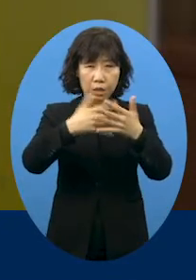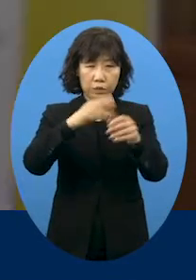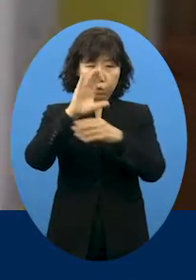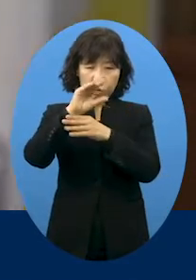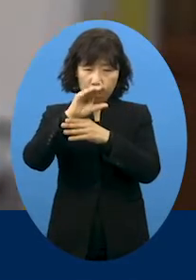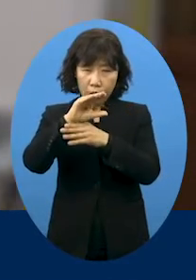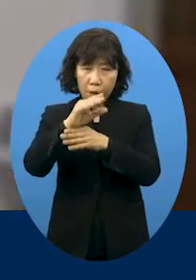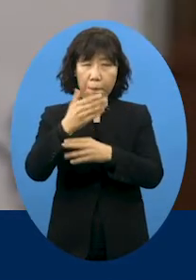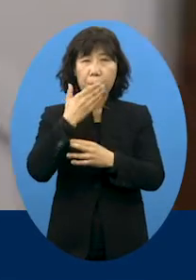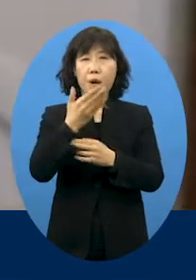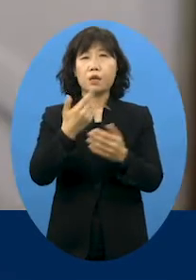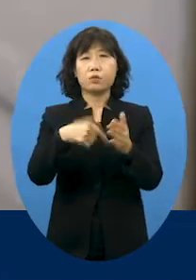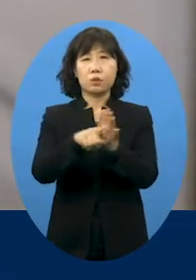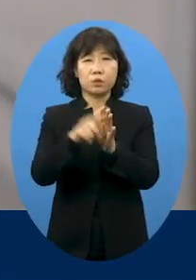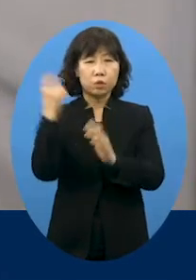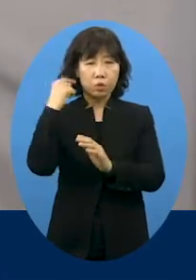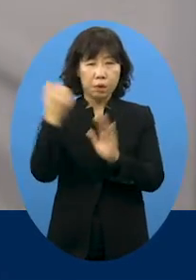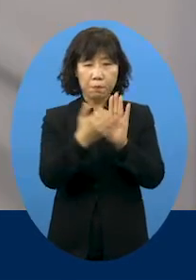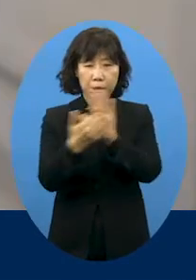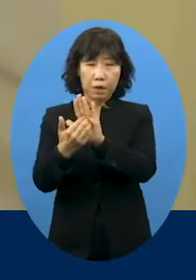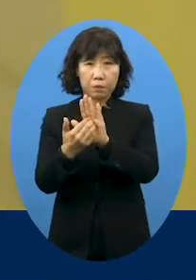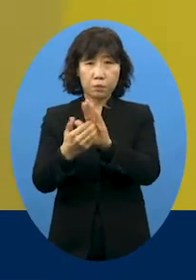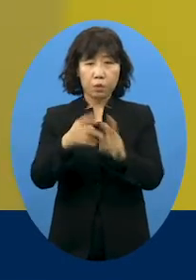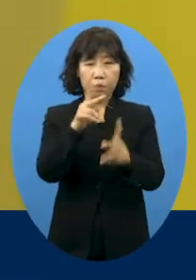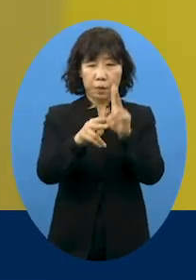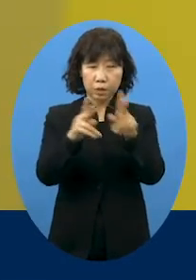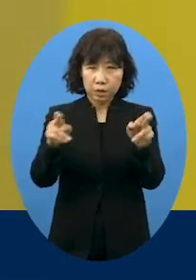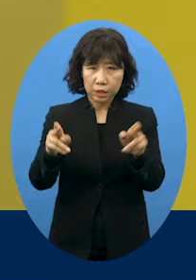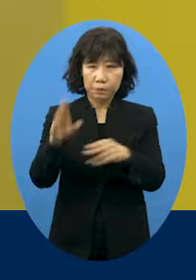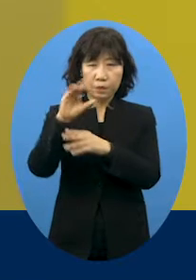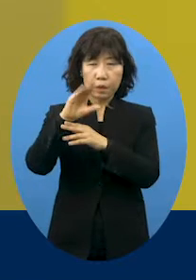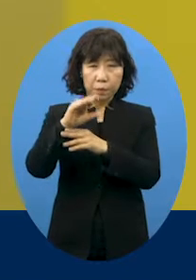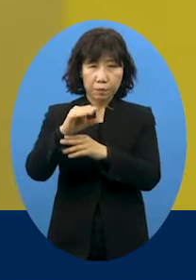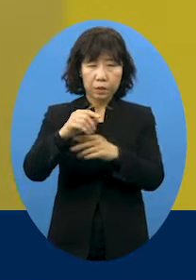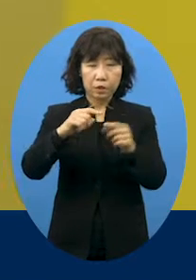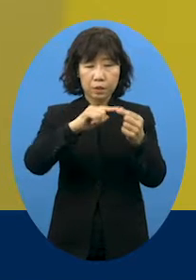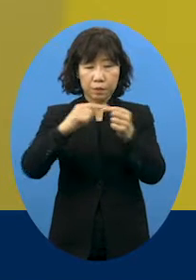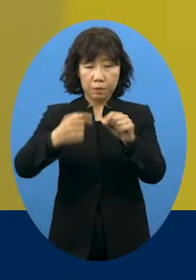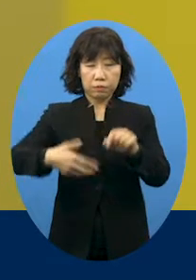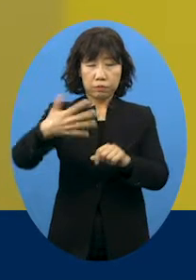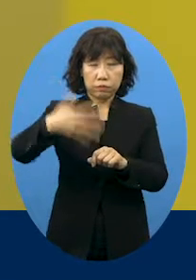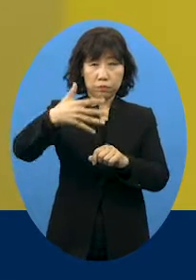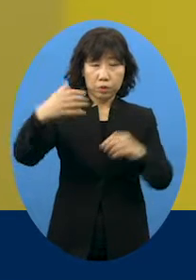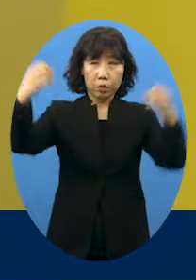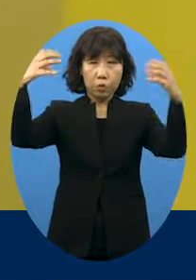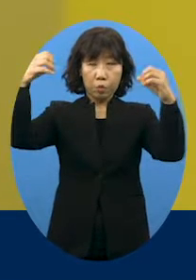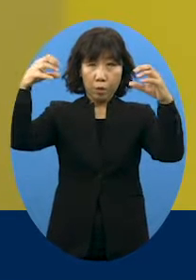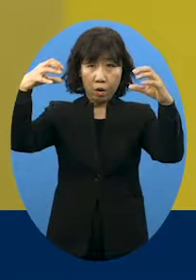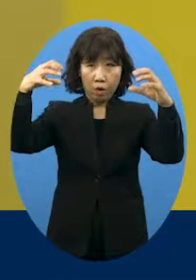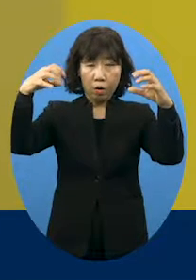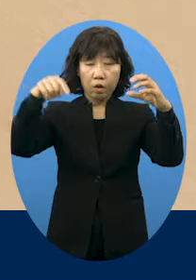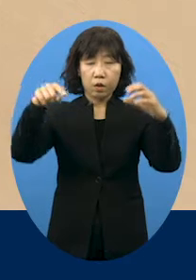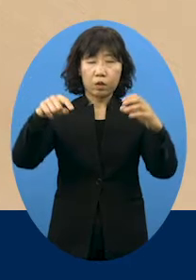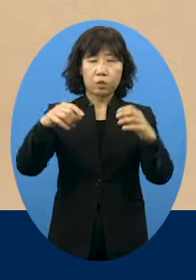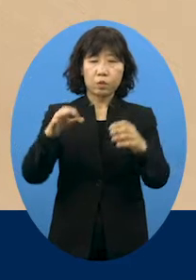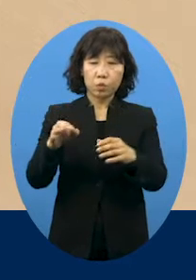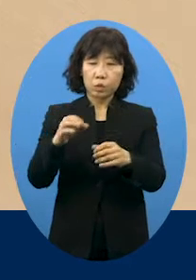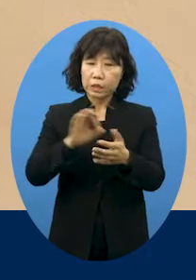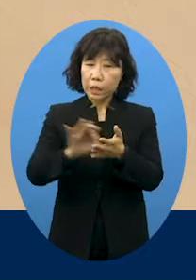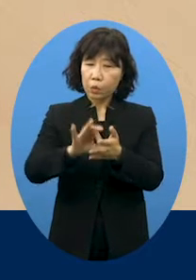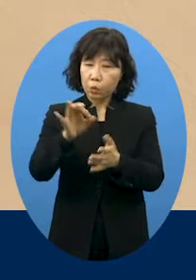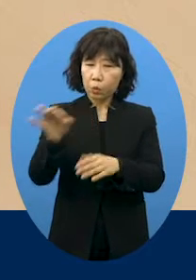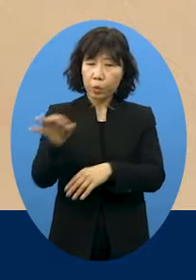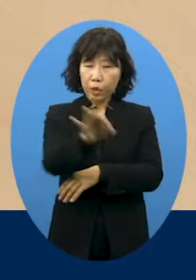녹화가 가능한 소규모 방염 스튜디오 편집실 카메라 프롬프터 조명 등 최신 장비를 저렴한